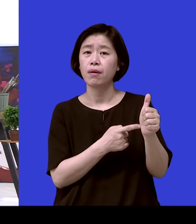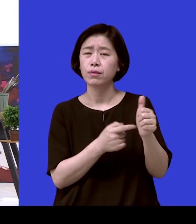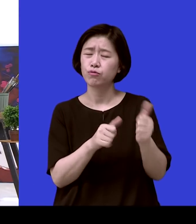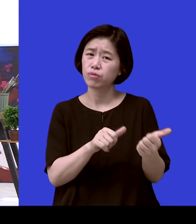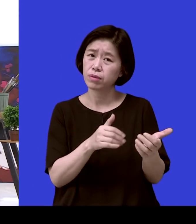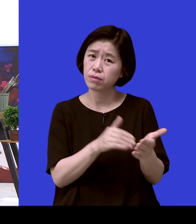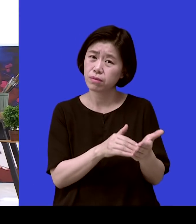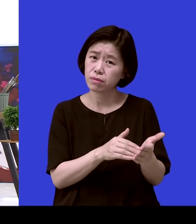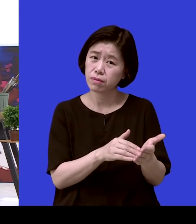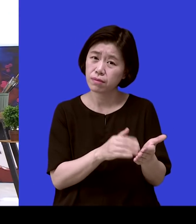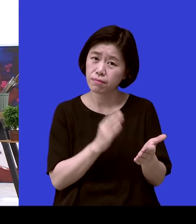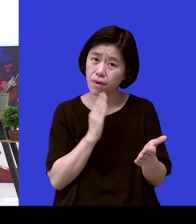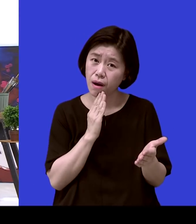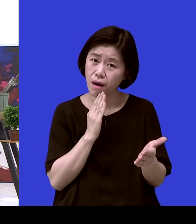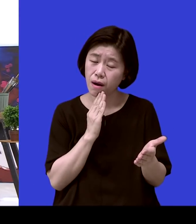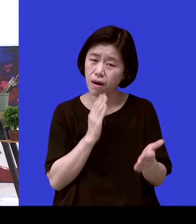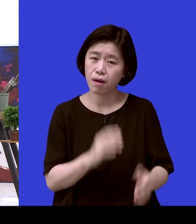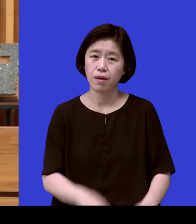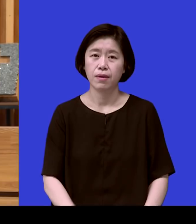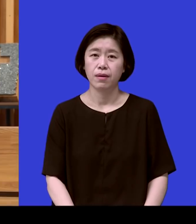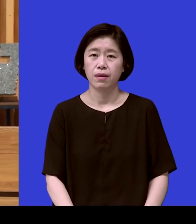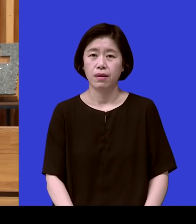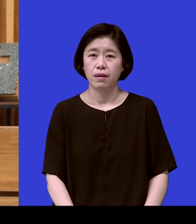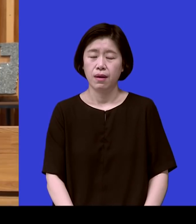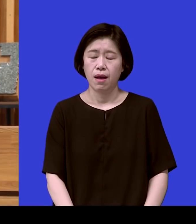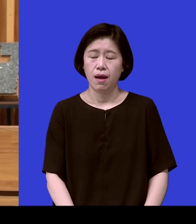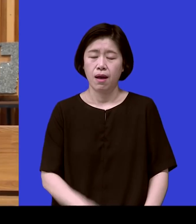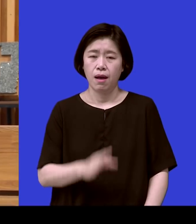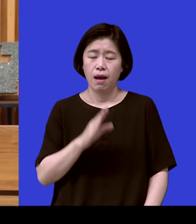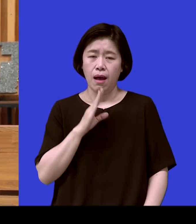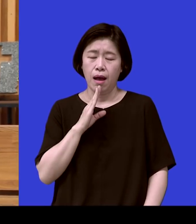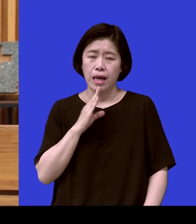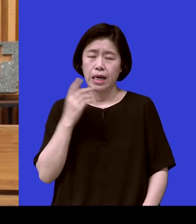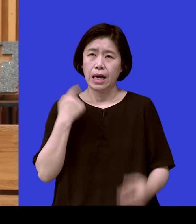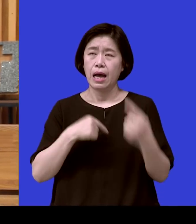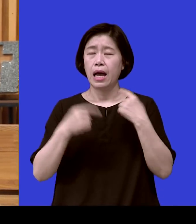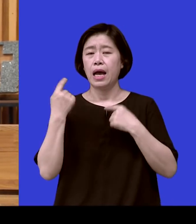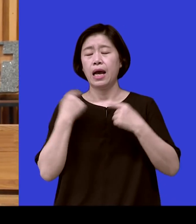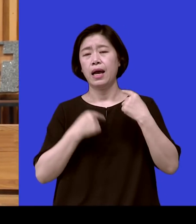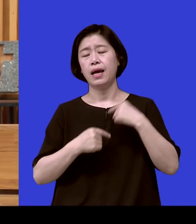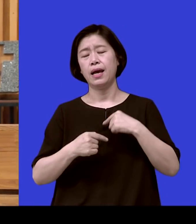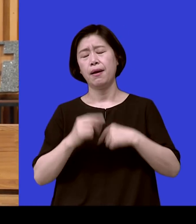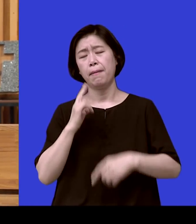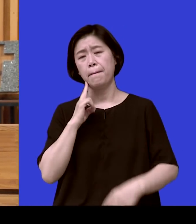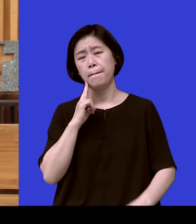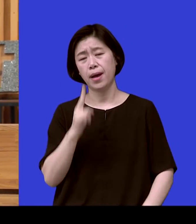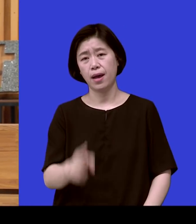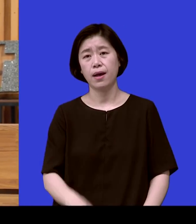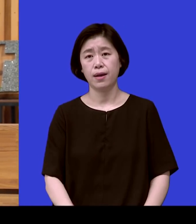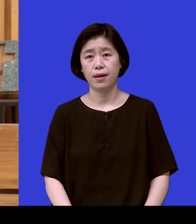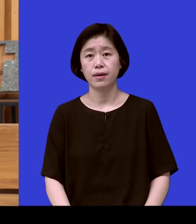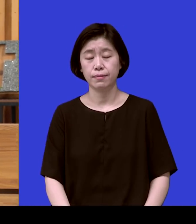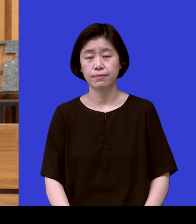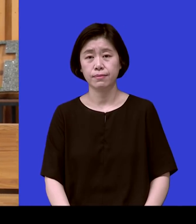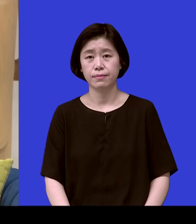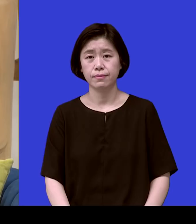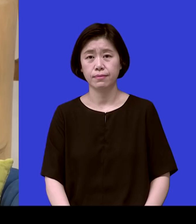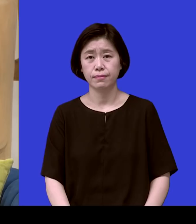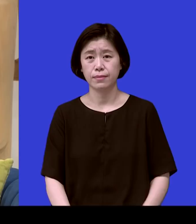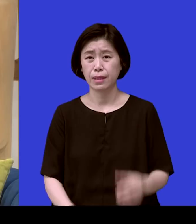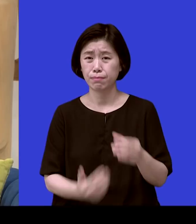어떻게 또 그 상처난 자리에 더 큰 아픔이 생기셨을 것 같은데 어떻게 된